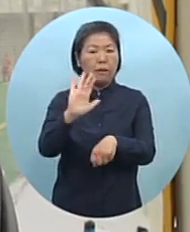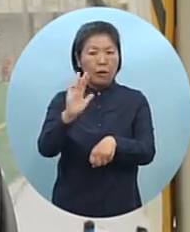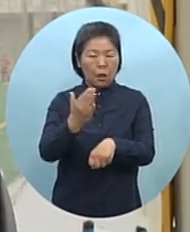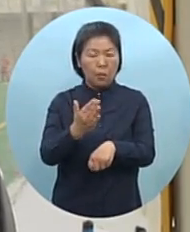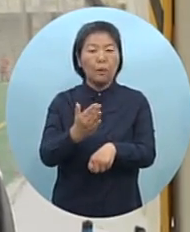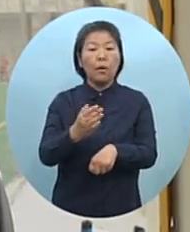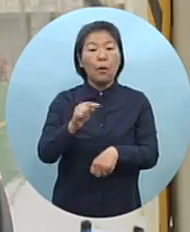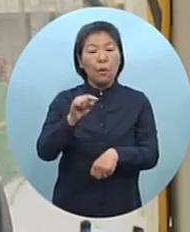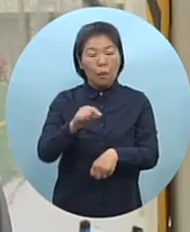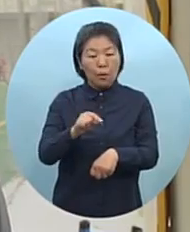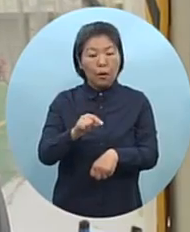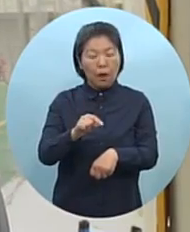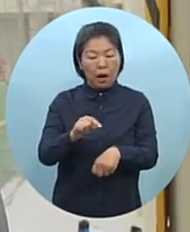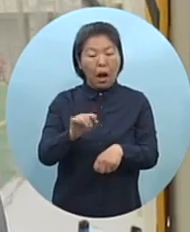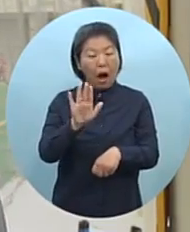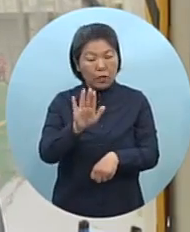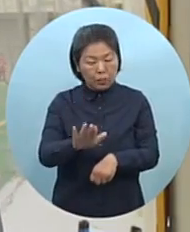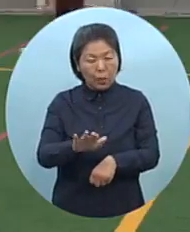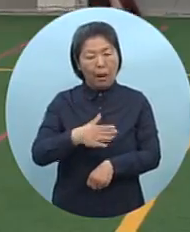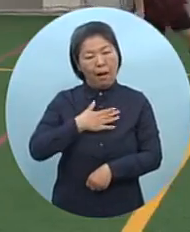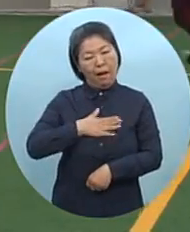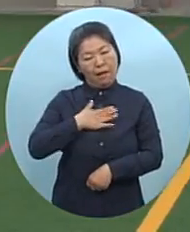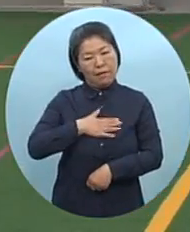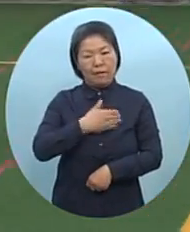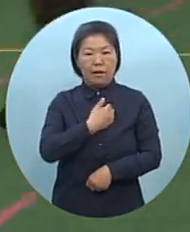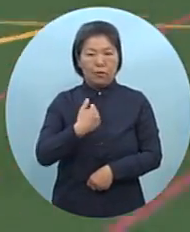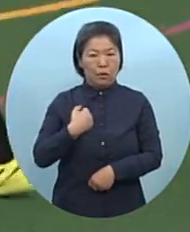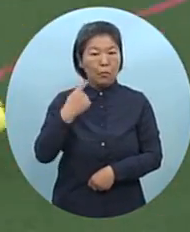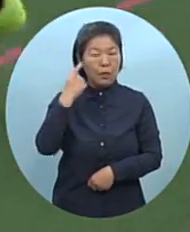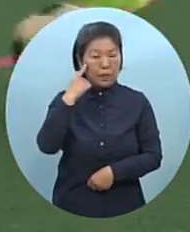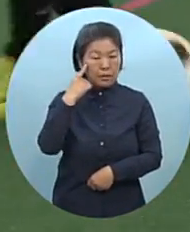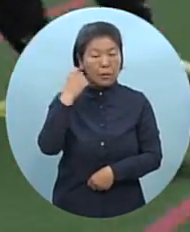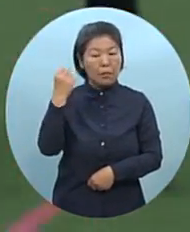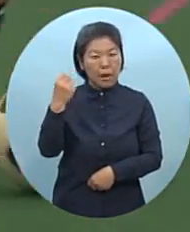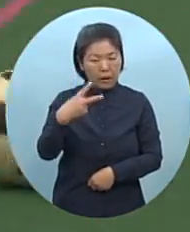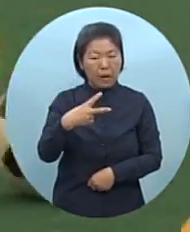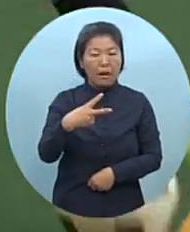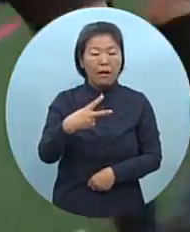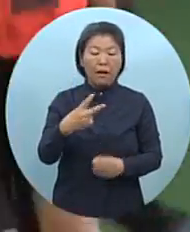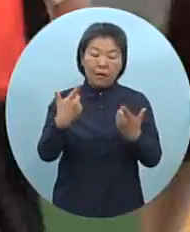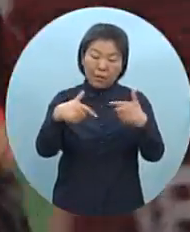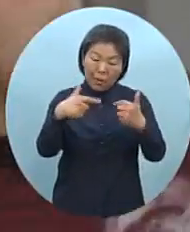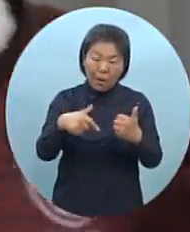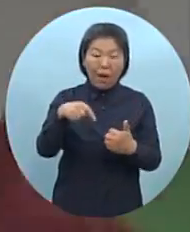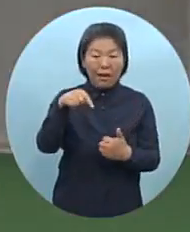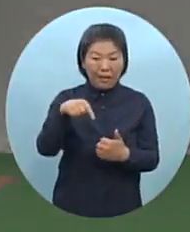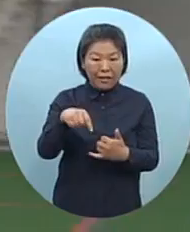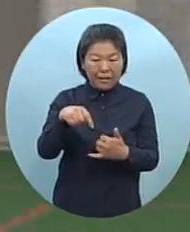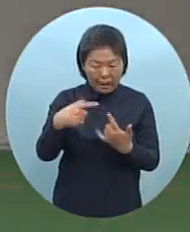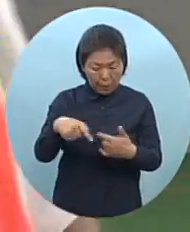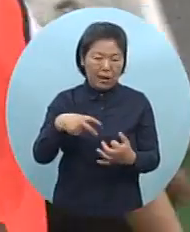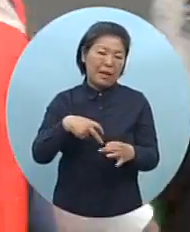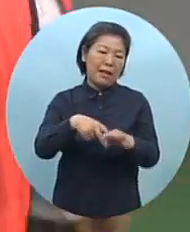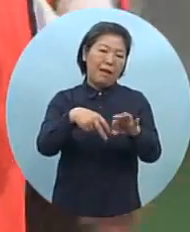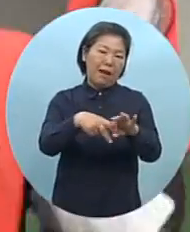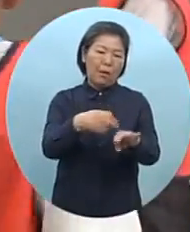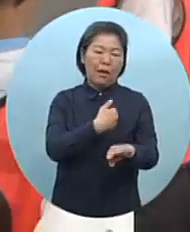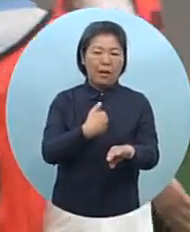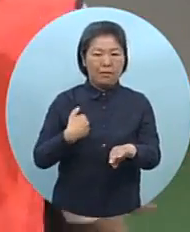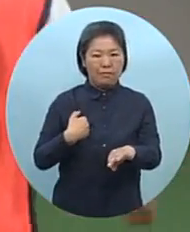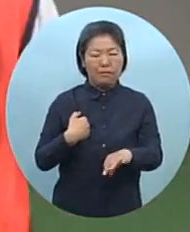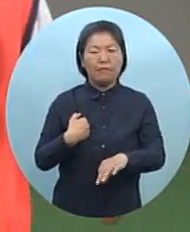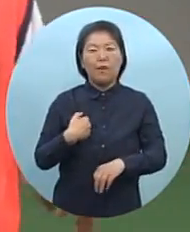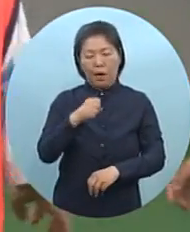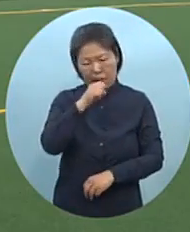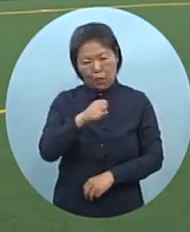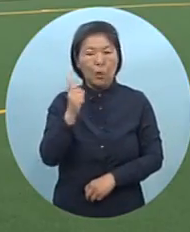いうところが普段あのあるっていうのは2なことだと思いますしあのただ普段はこうやってサッカーもできるので非常にあのできて良かっ